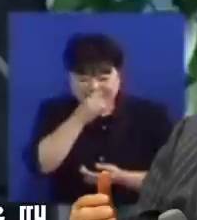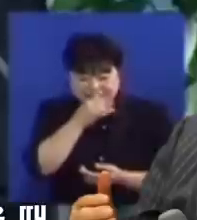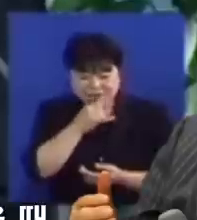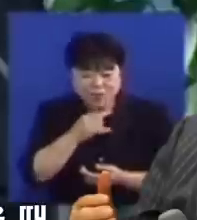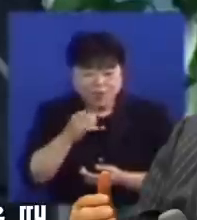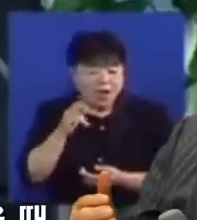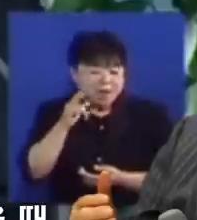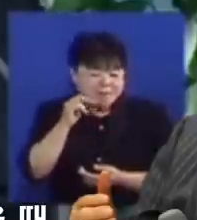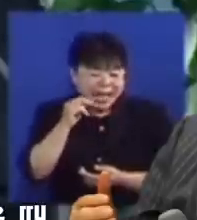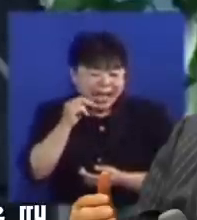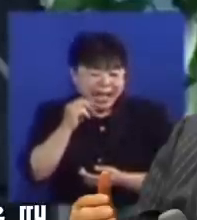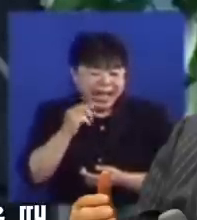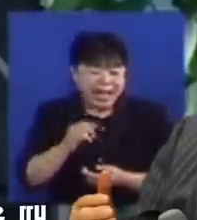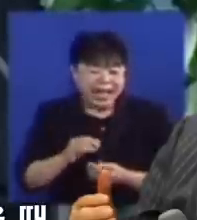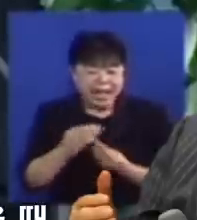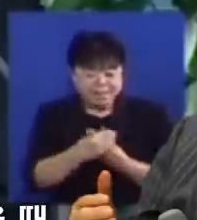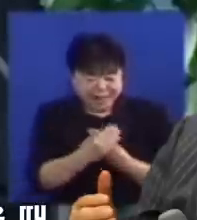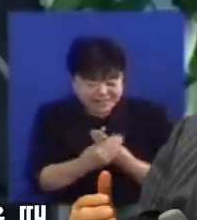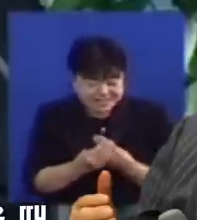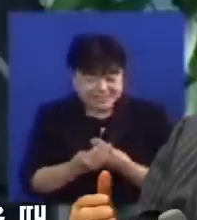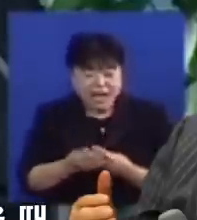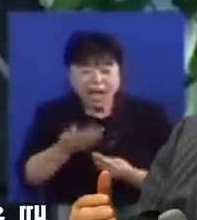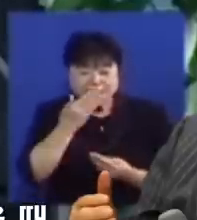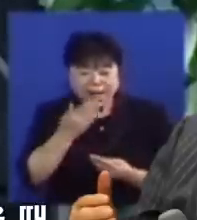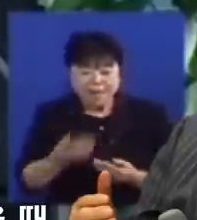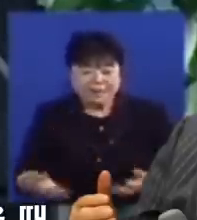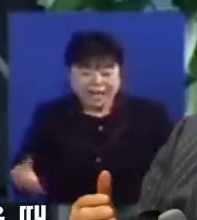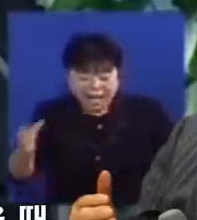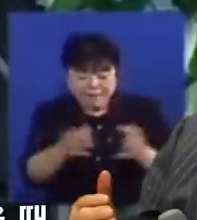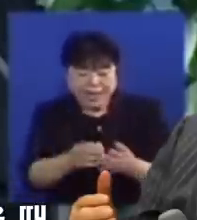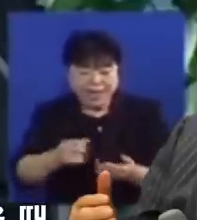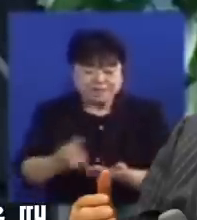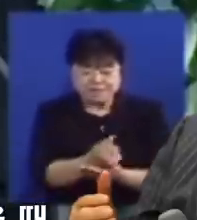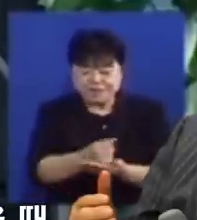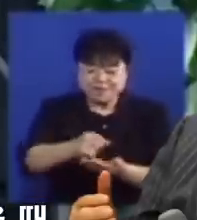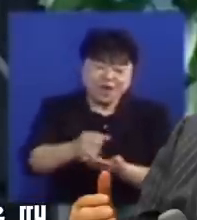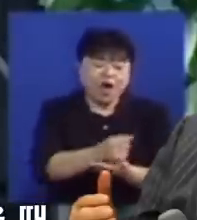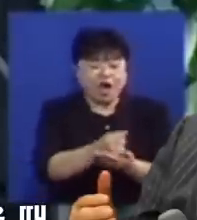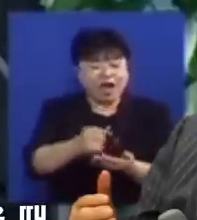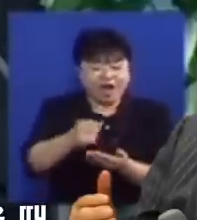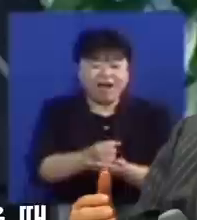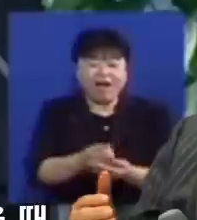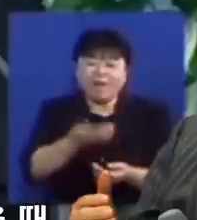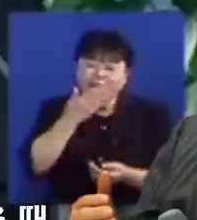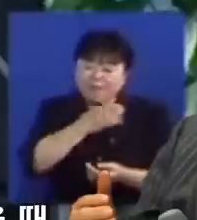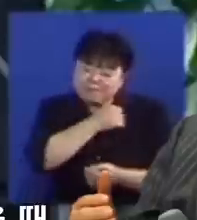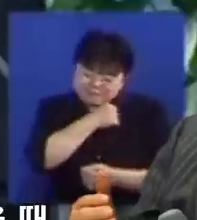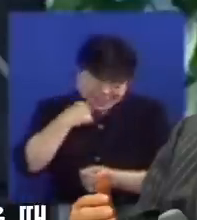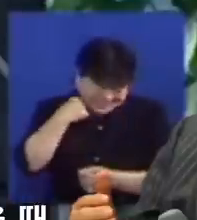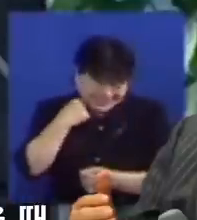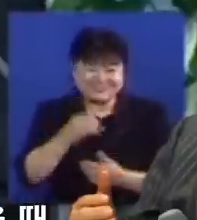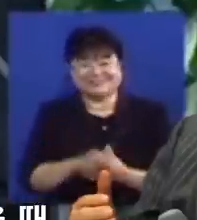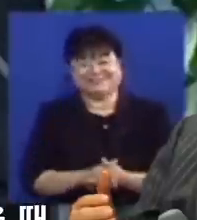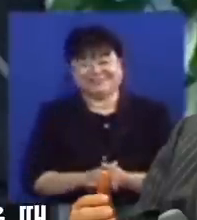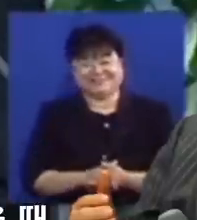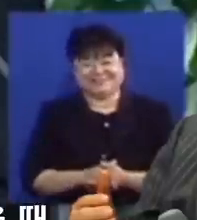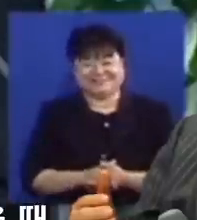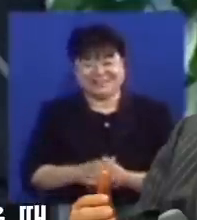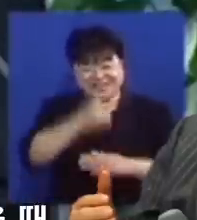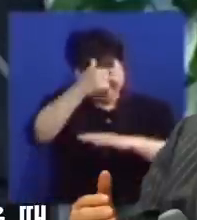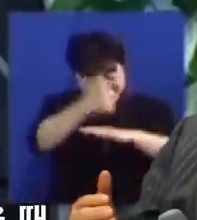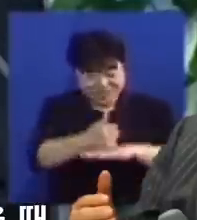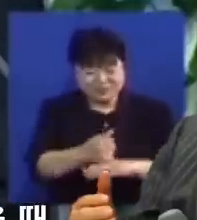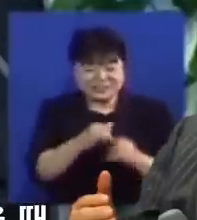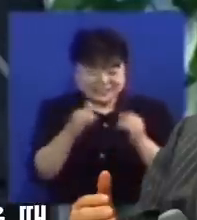파도 있고 마늘도 있고 밥도 있고 온갖 것 다 있단 말입니다. 그러나 섞어서 먹으면 맛이 있거든. 결국에